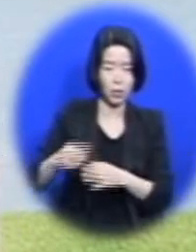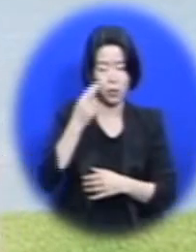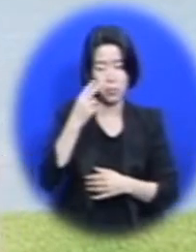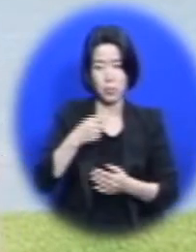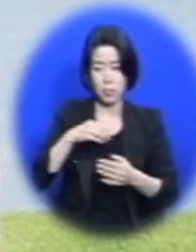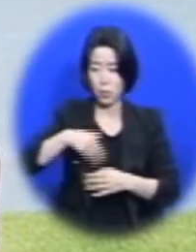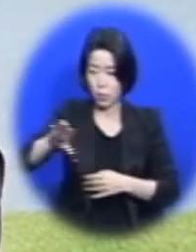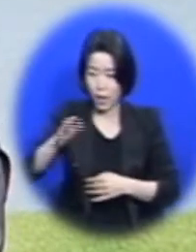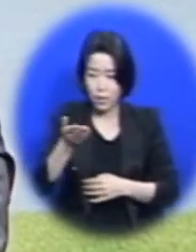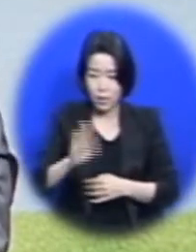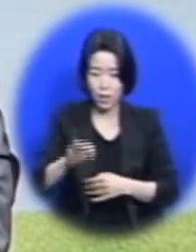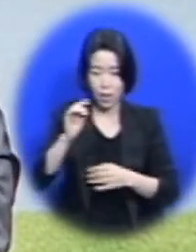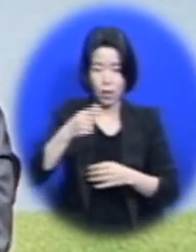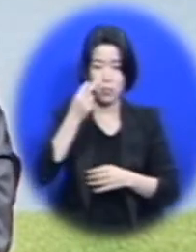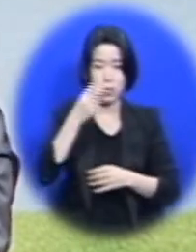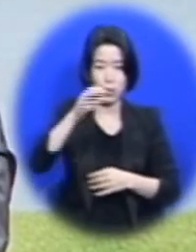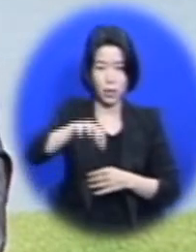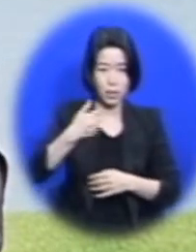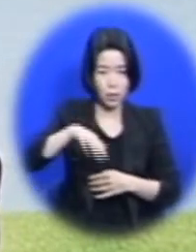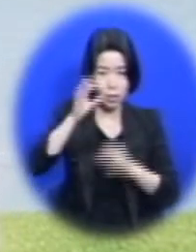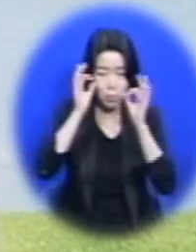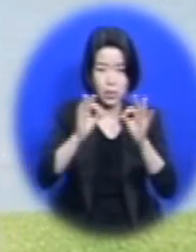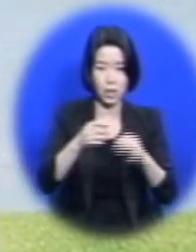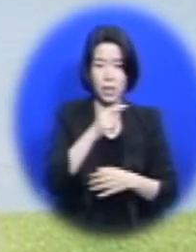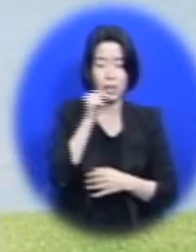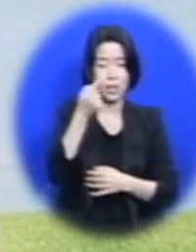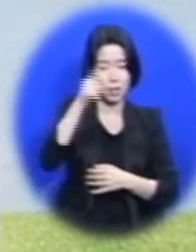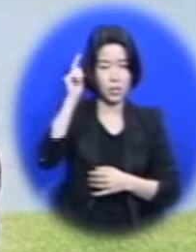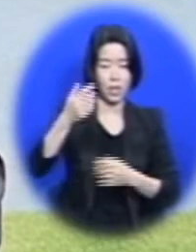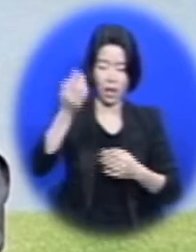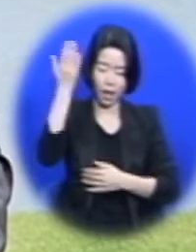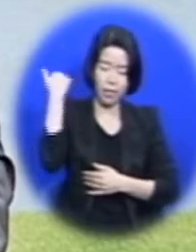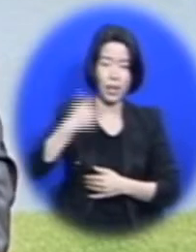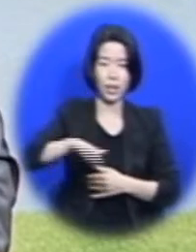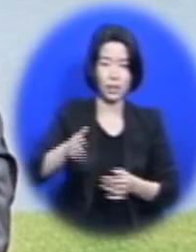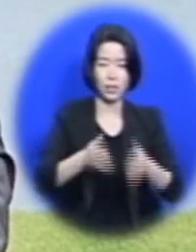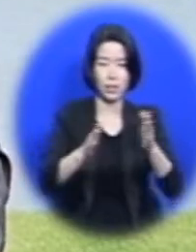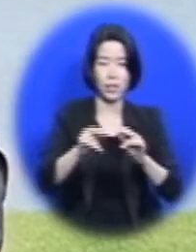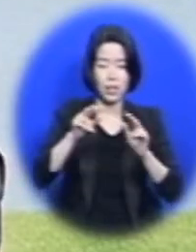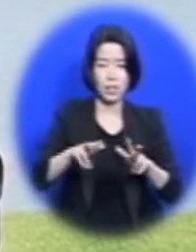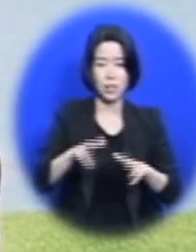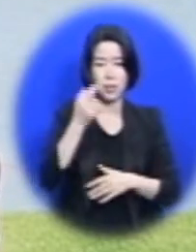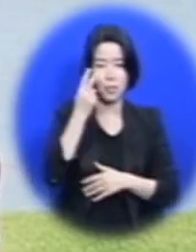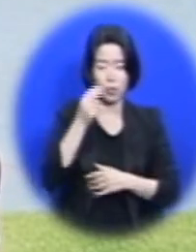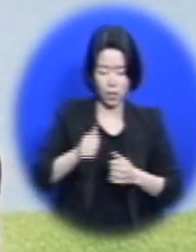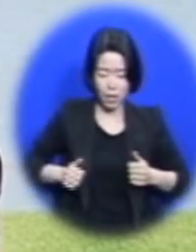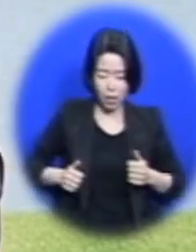왔는데 미국에 와 보니까 러시아가 과거에 갔던 길을 미국이 지금 열심히 따라가고